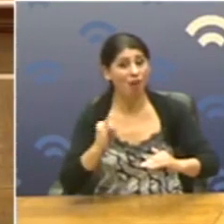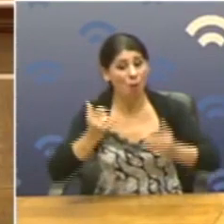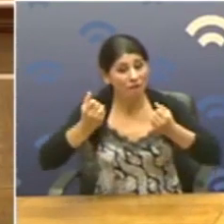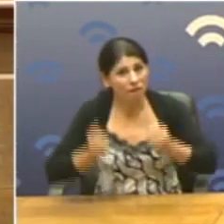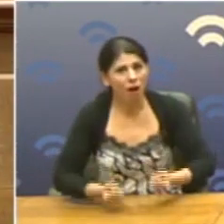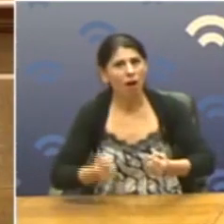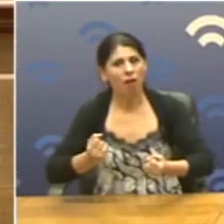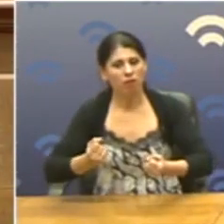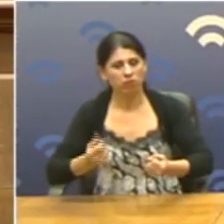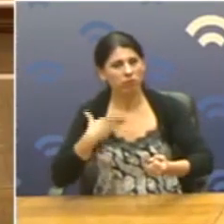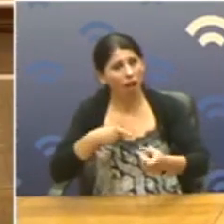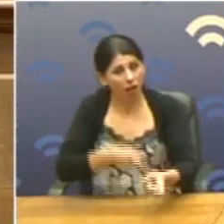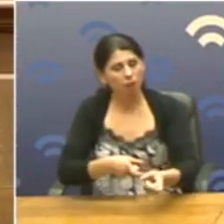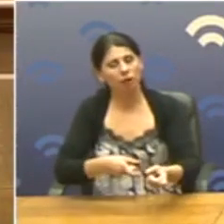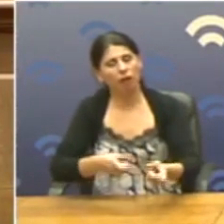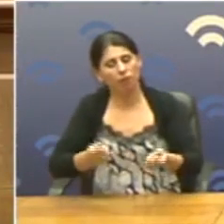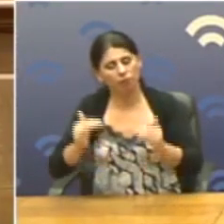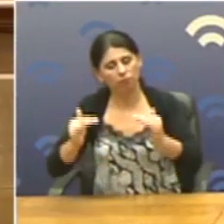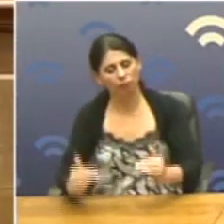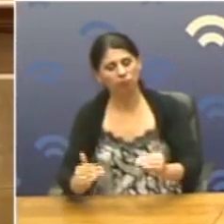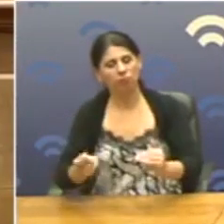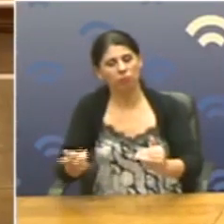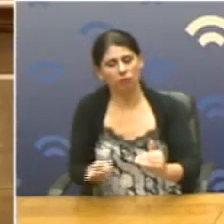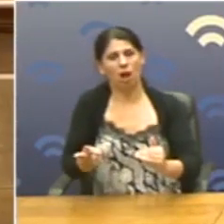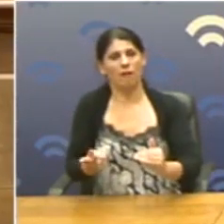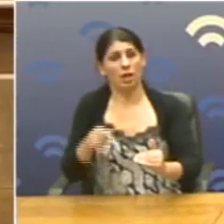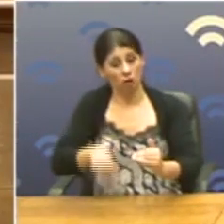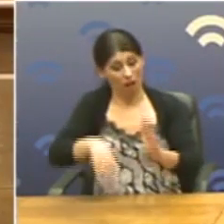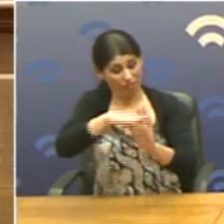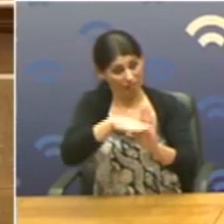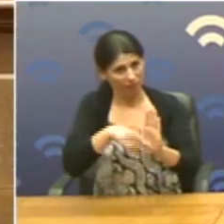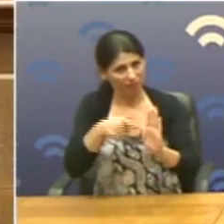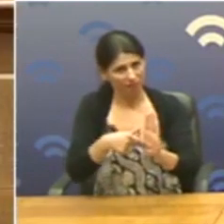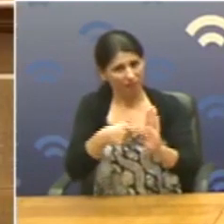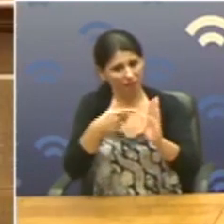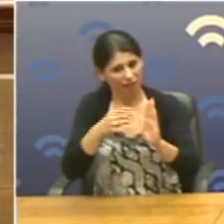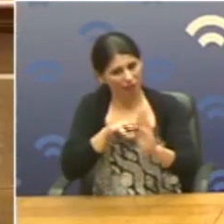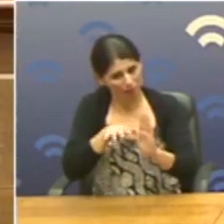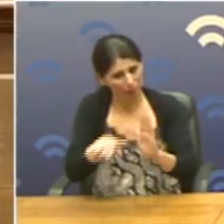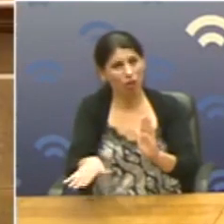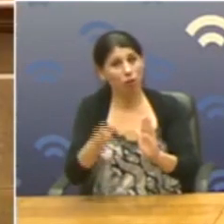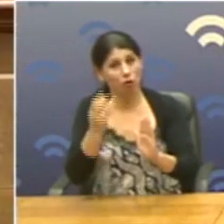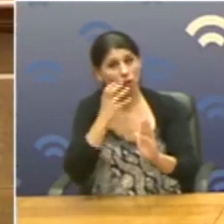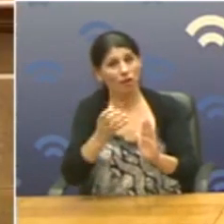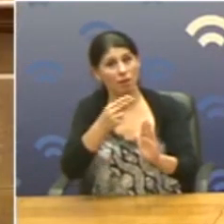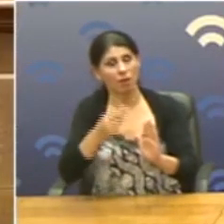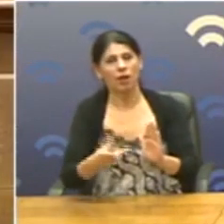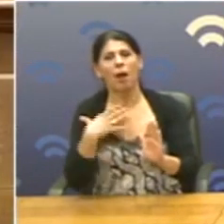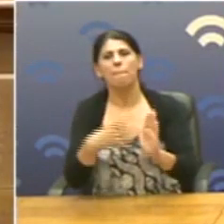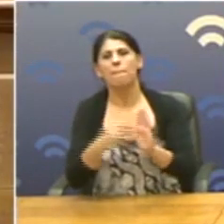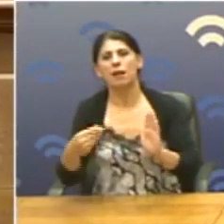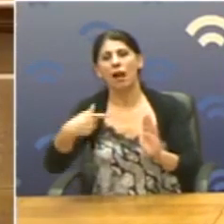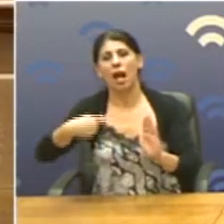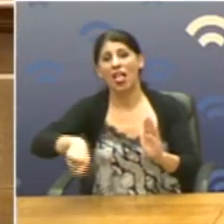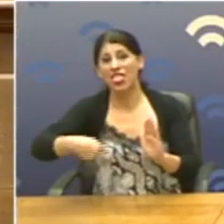κακουργήματα, και οι οποίες διατάξεις επιδρούν σε πολύ σοβαρές υποθέσεις, όπως είναι για παράδειγμα η δίκη